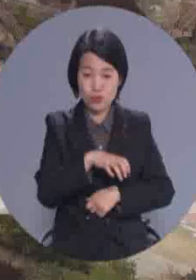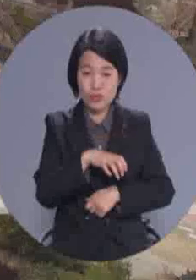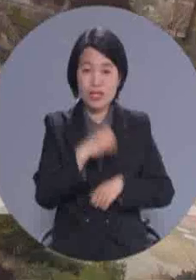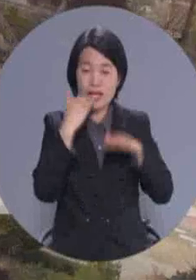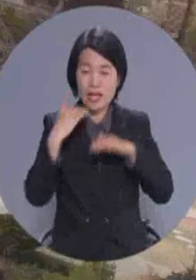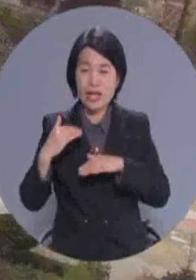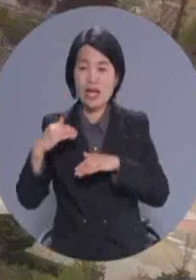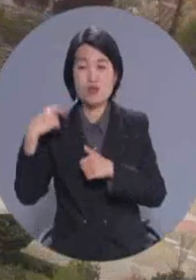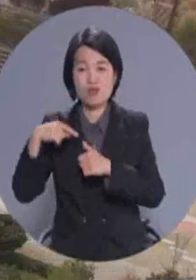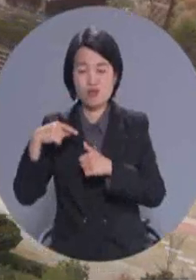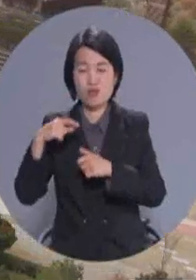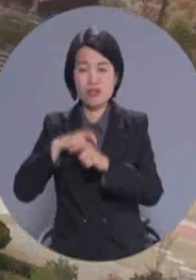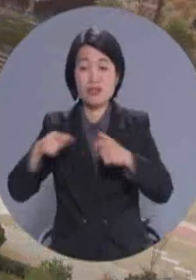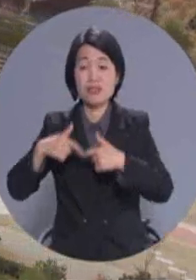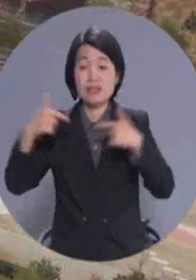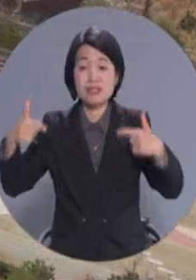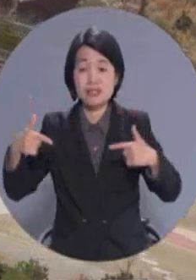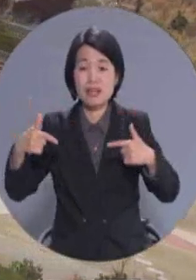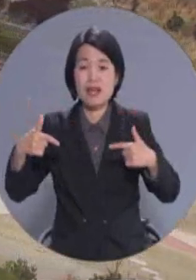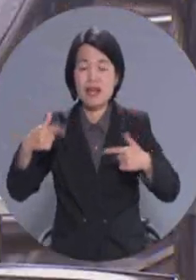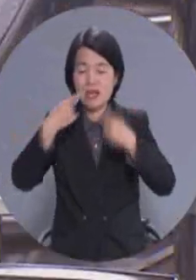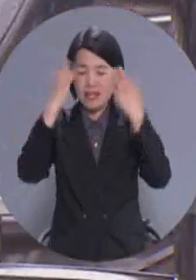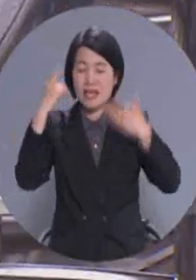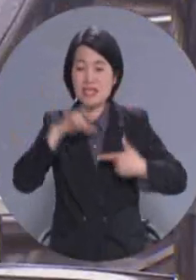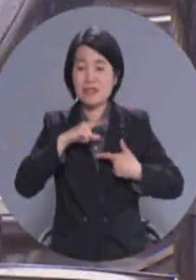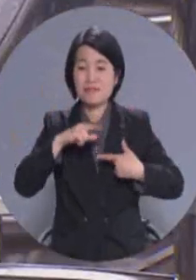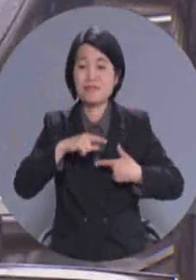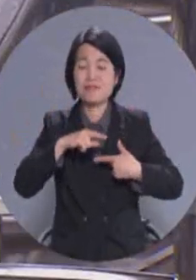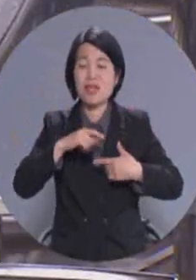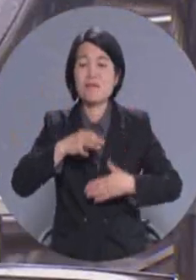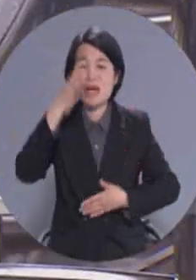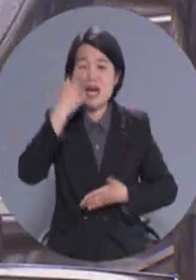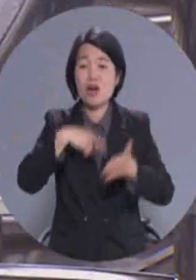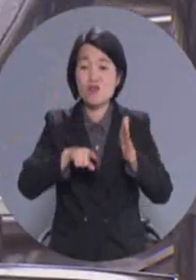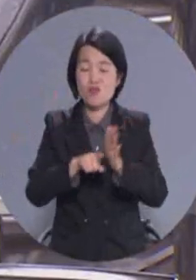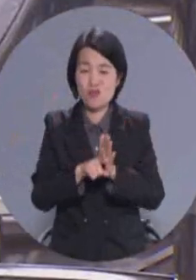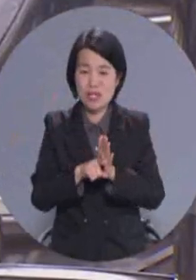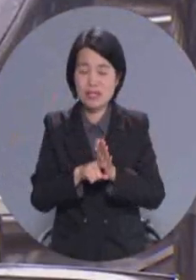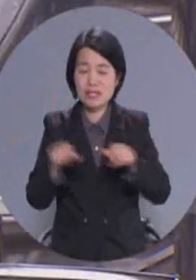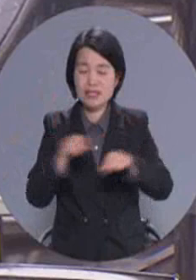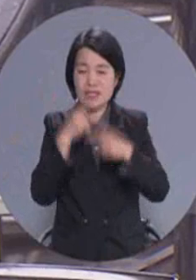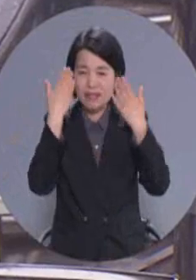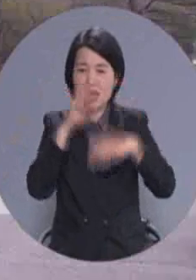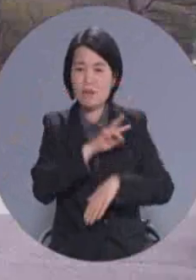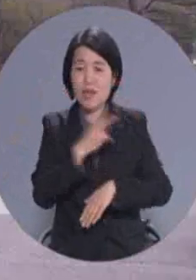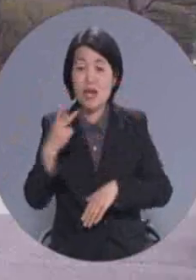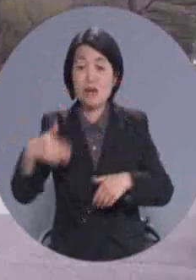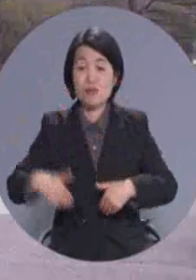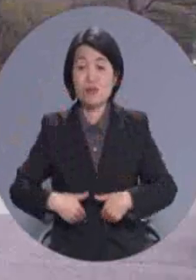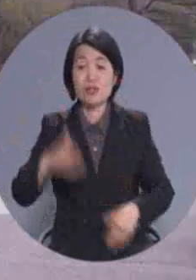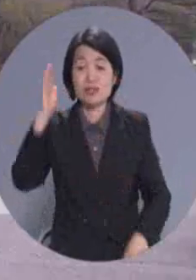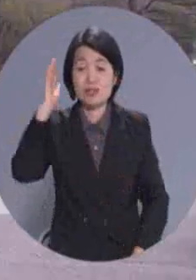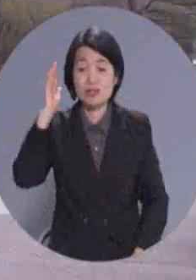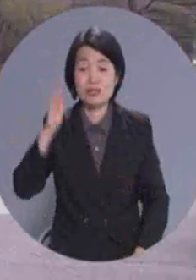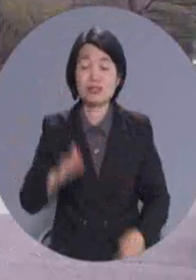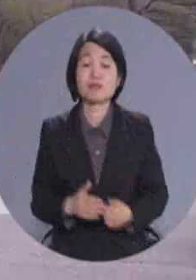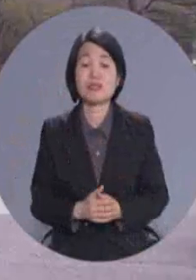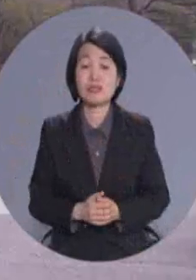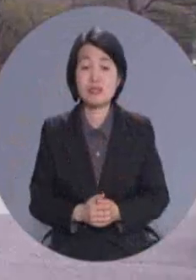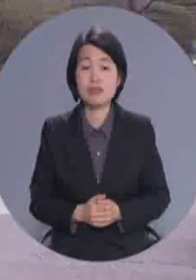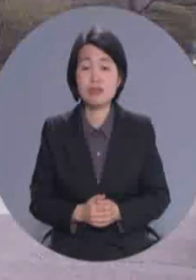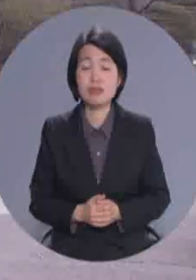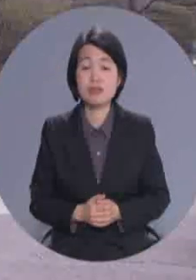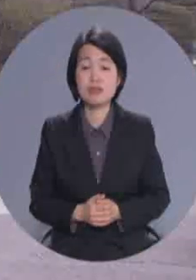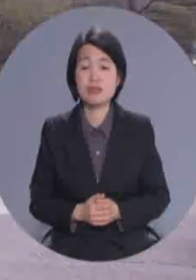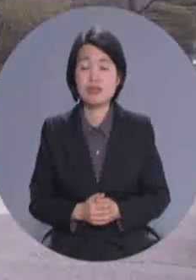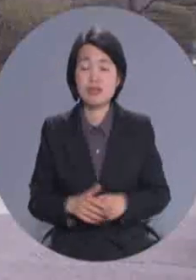수준을 높이고 대학의 브랜드 가치를 올릴 수 있도록 국가 차원의 특성화대 전환이 필요하다고 밝혔습니다